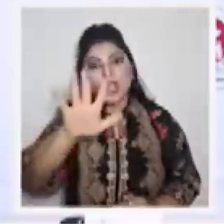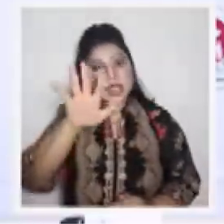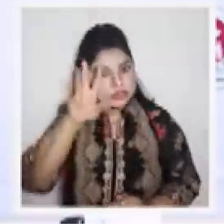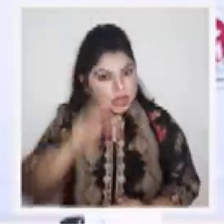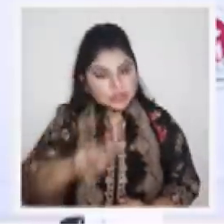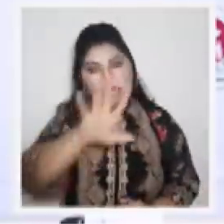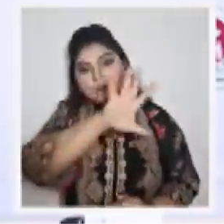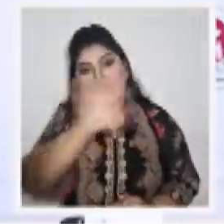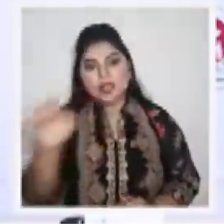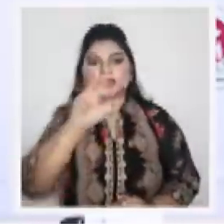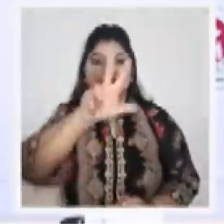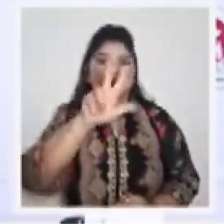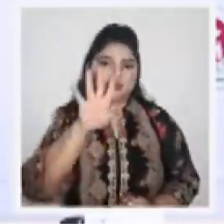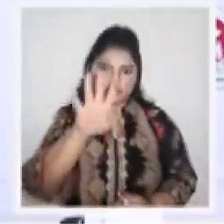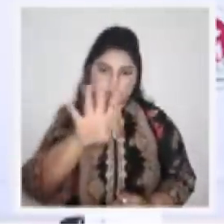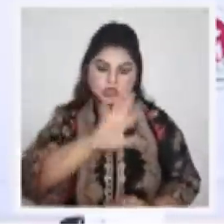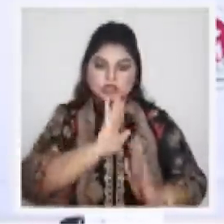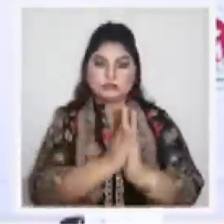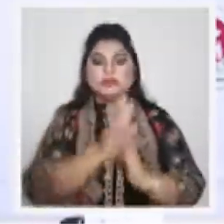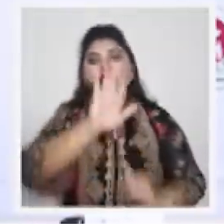1,760 জন, এ পর্যন্ত সুস্থ